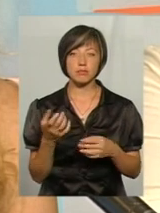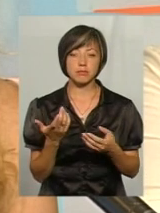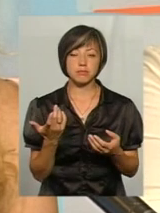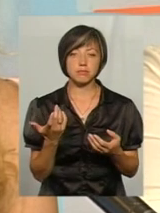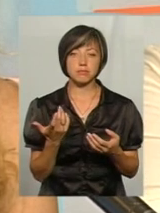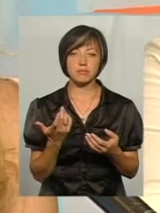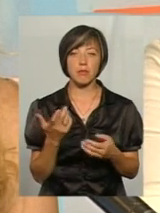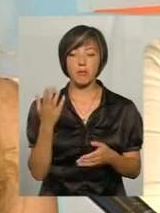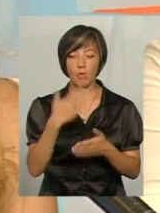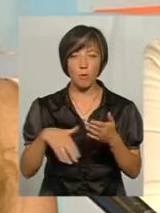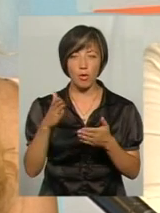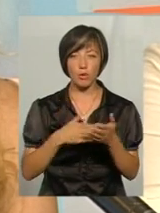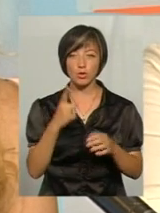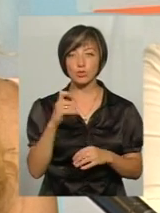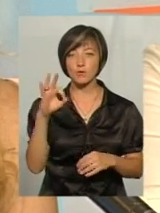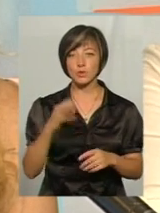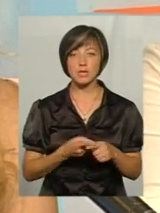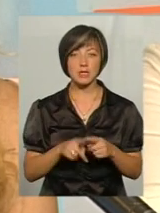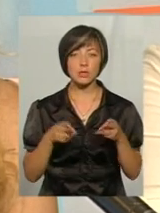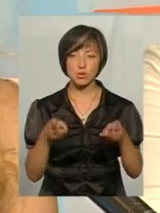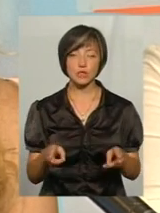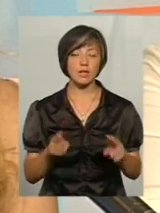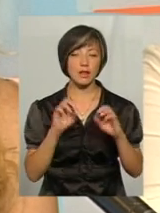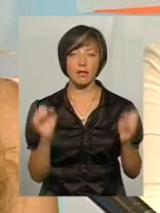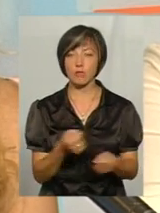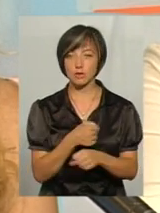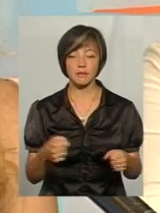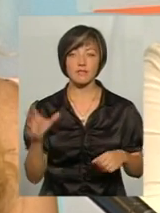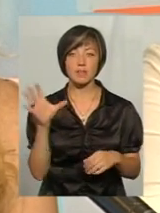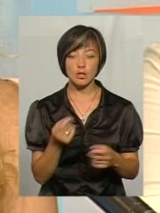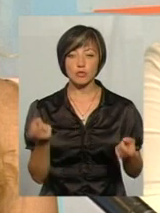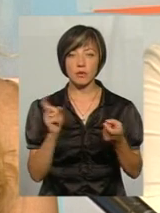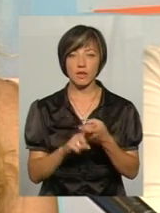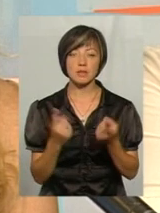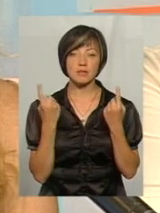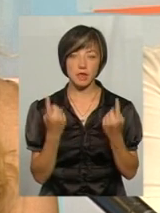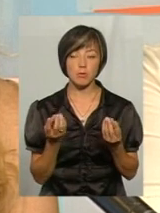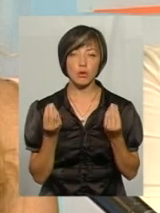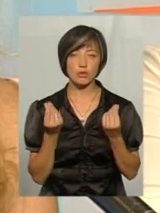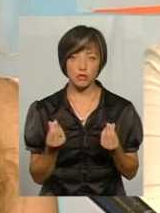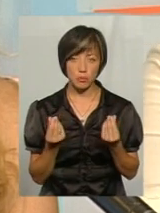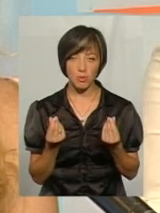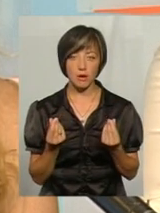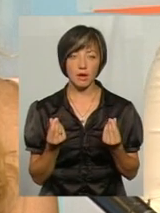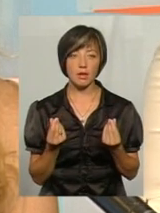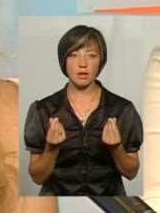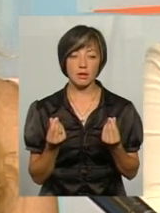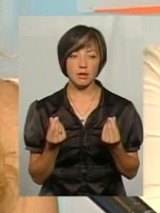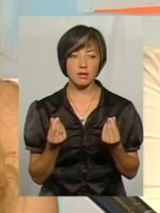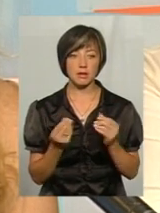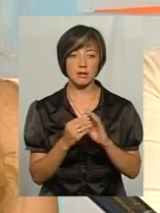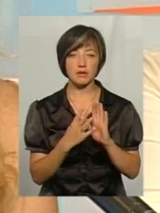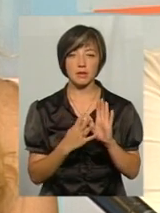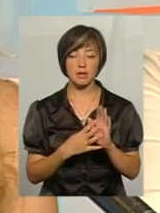на 100% цей злочин практично неможливо, тому що все, що пов'язано з великими грошима, а це